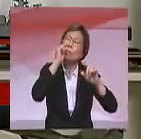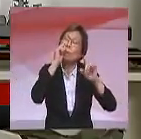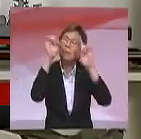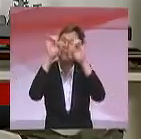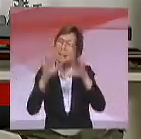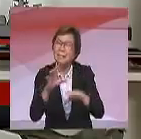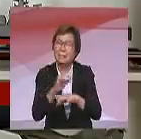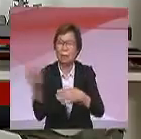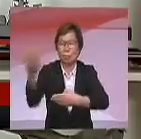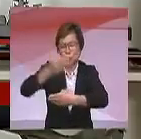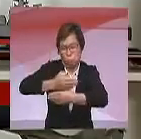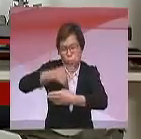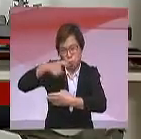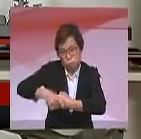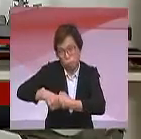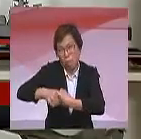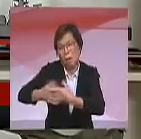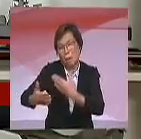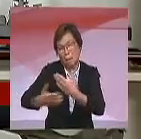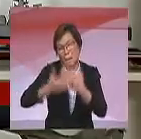test dan juga kuarantin wajib.